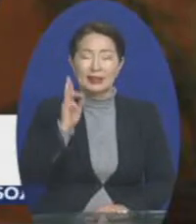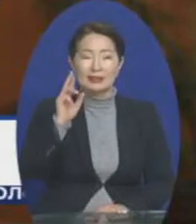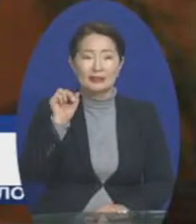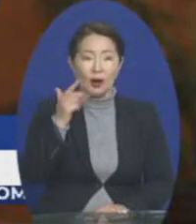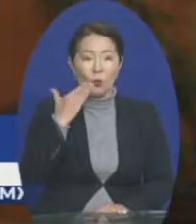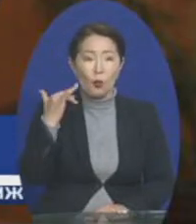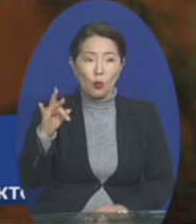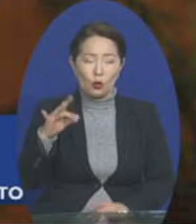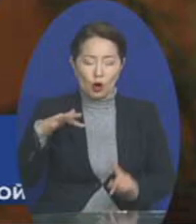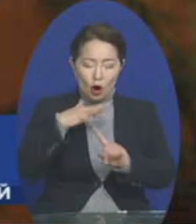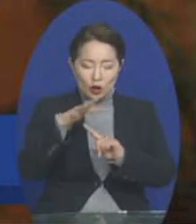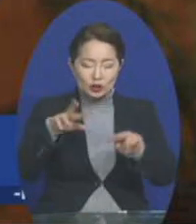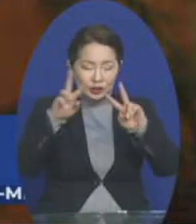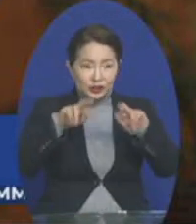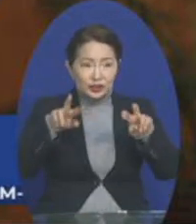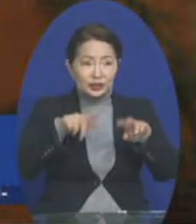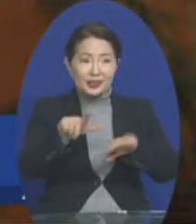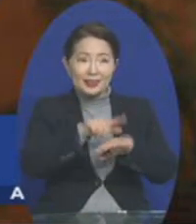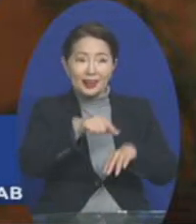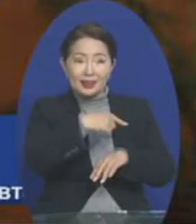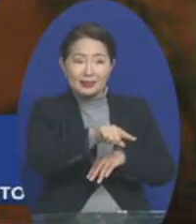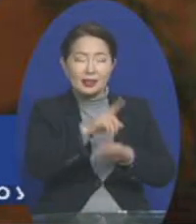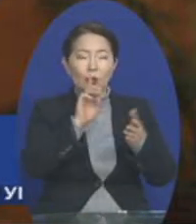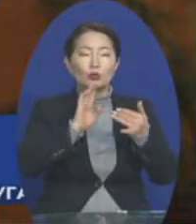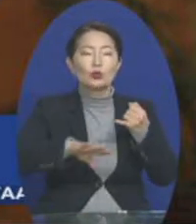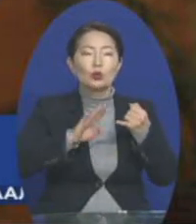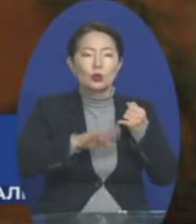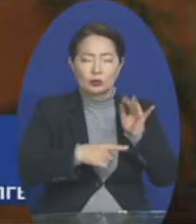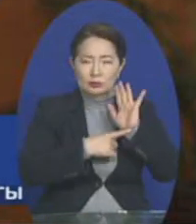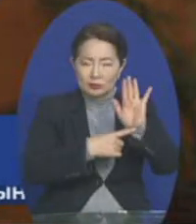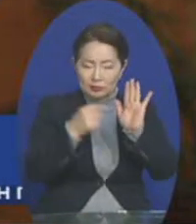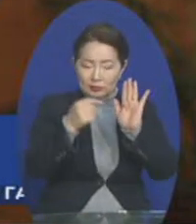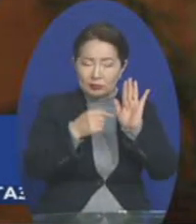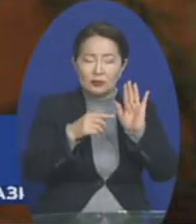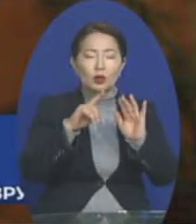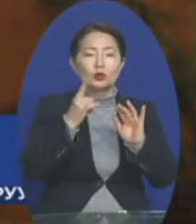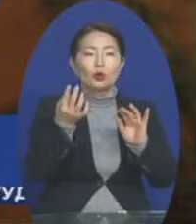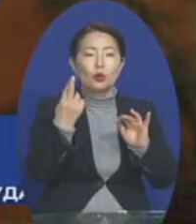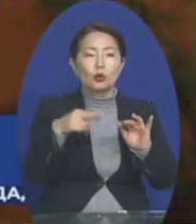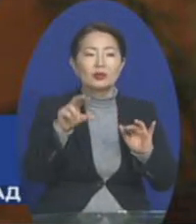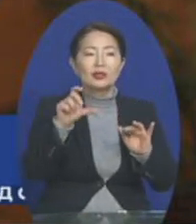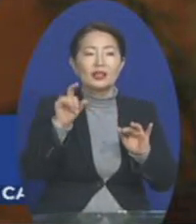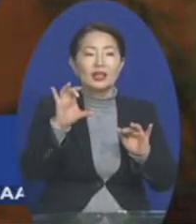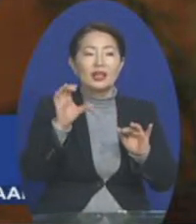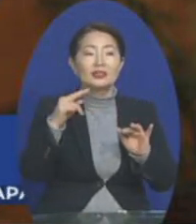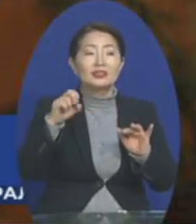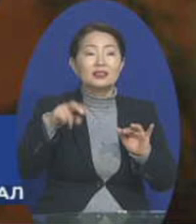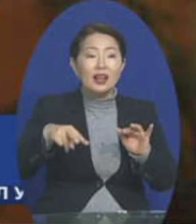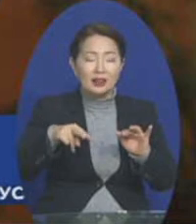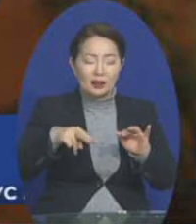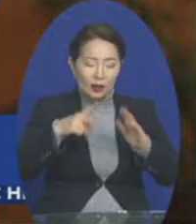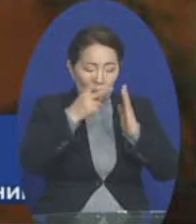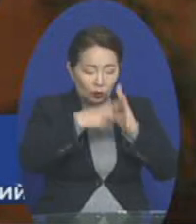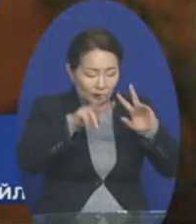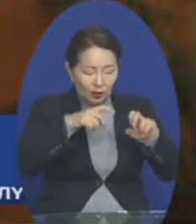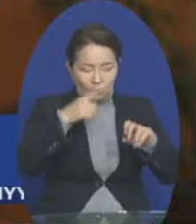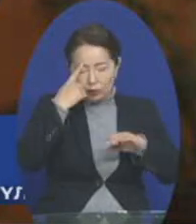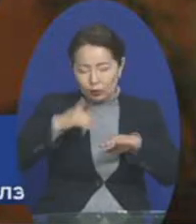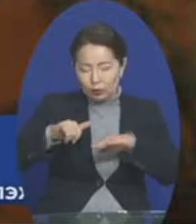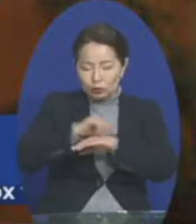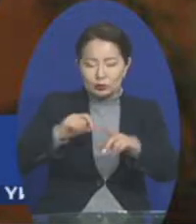Цагуур орчны шинжилгээний газраас хамгийн сүүлд гаргасан зуудын эрсдлийн үнэлгээгээр энэ жил Монгол орны нийт